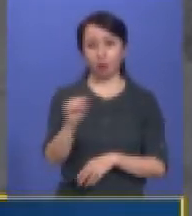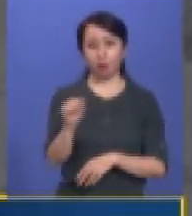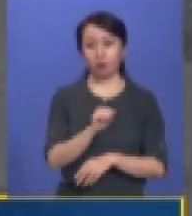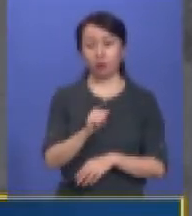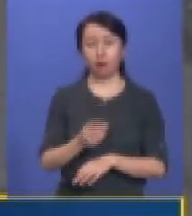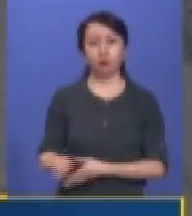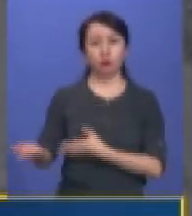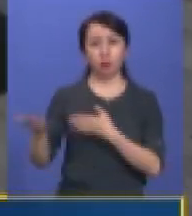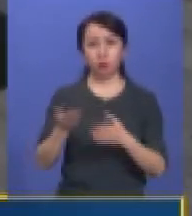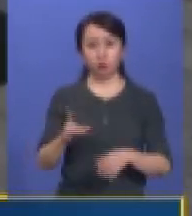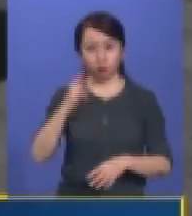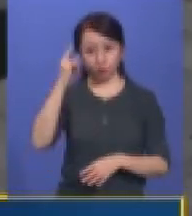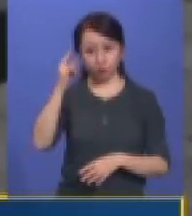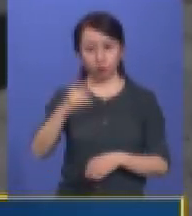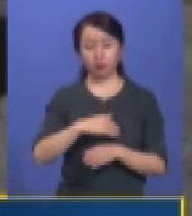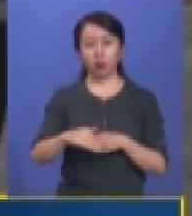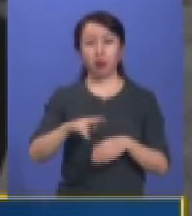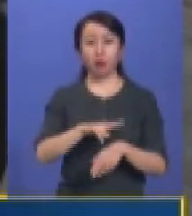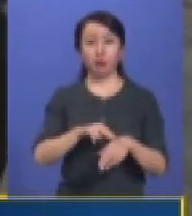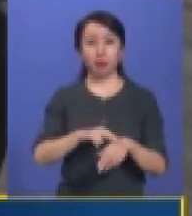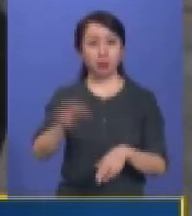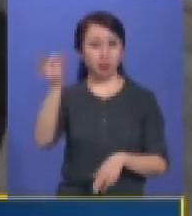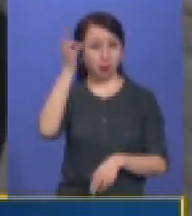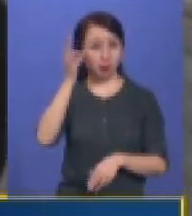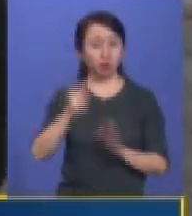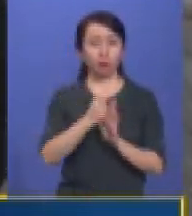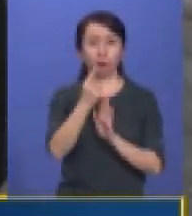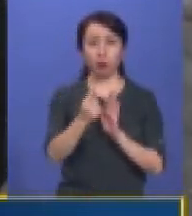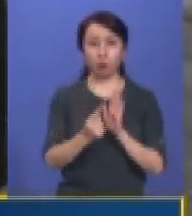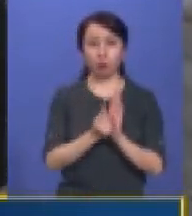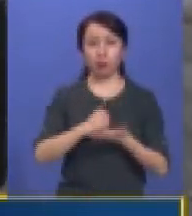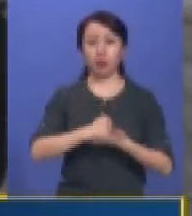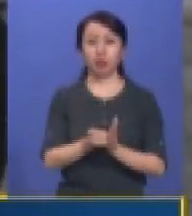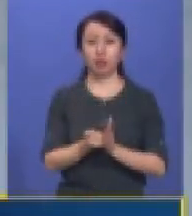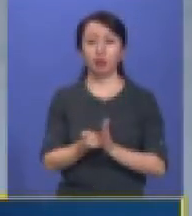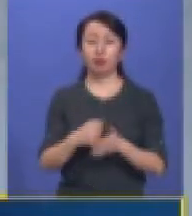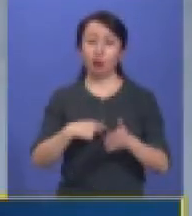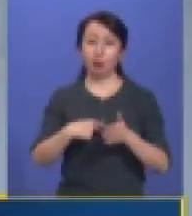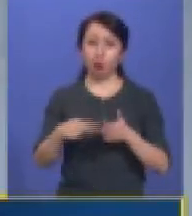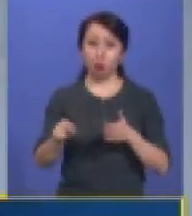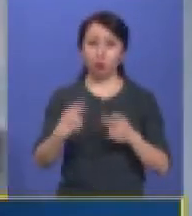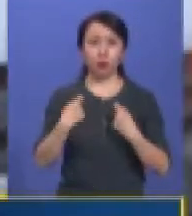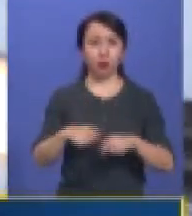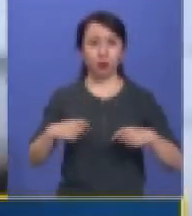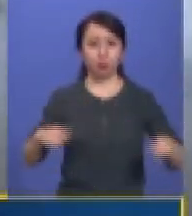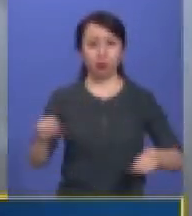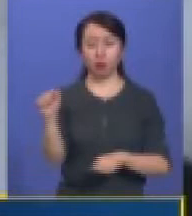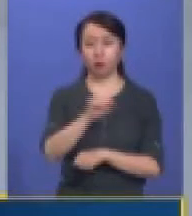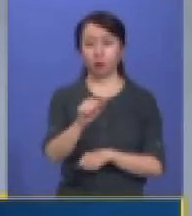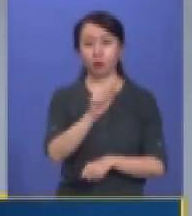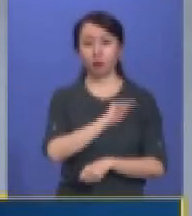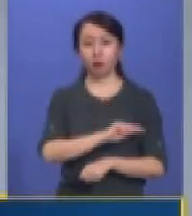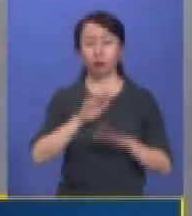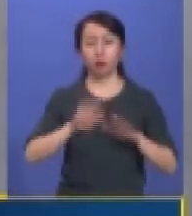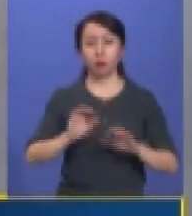в Республику Казахстан из-за рубежа. Полицейские напоминают, по вопросам регистрации, снятия, приобретения транспортных средств в рабочее время по